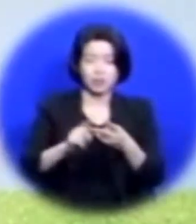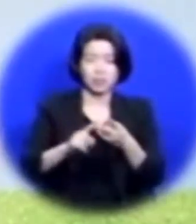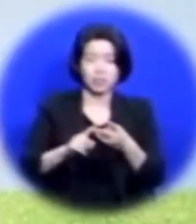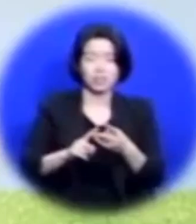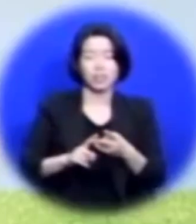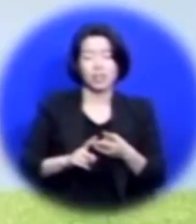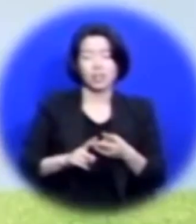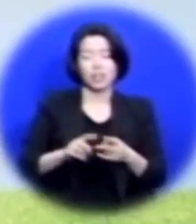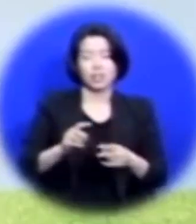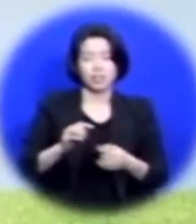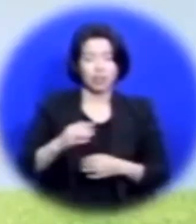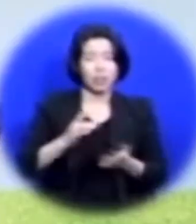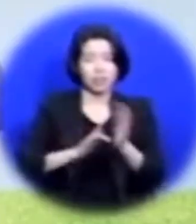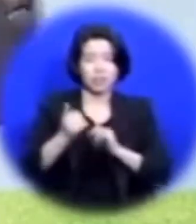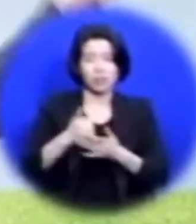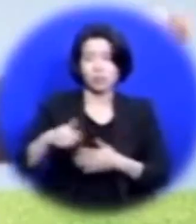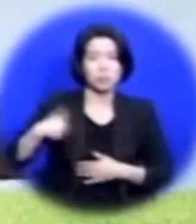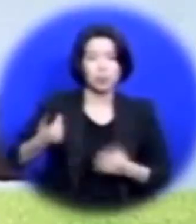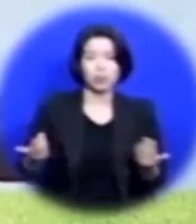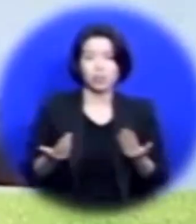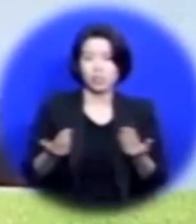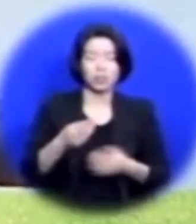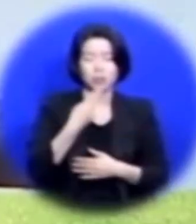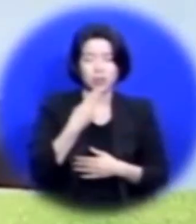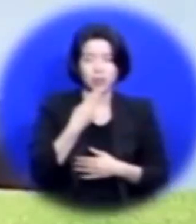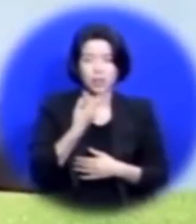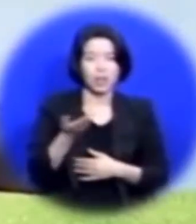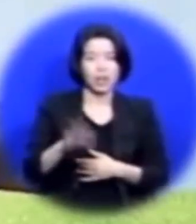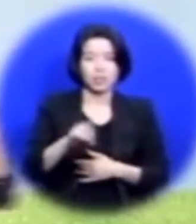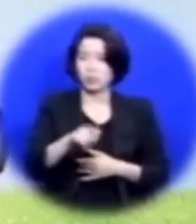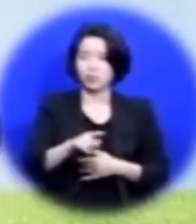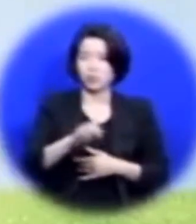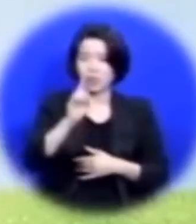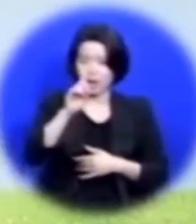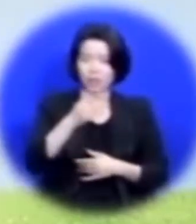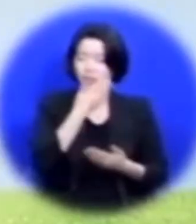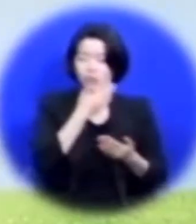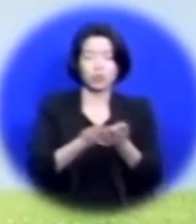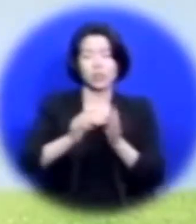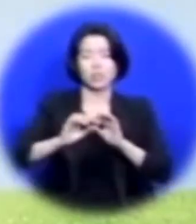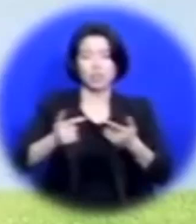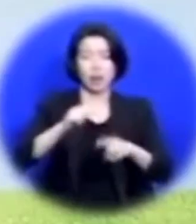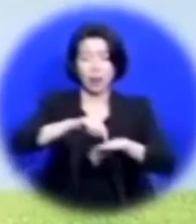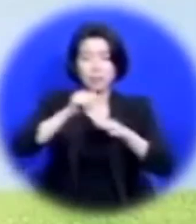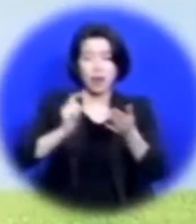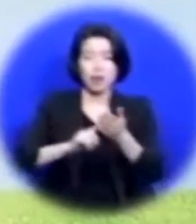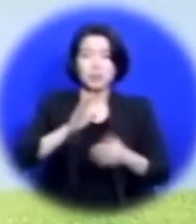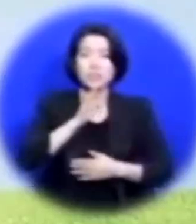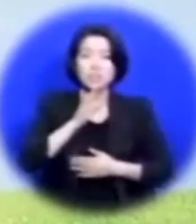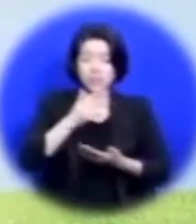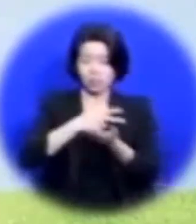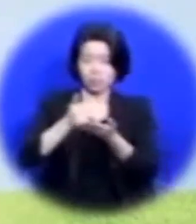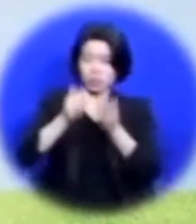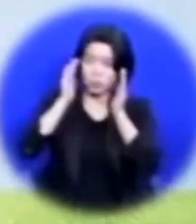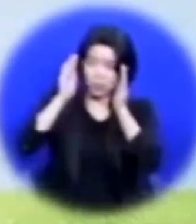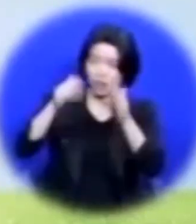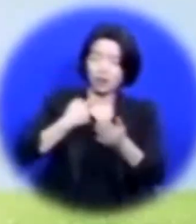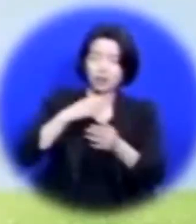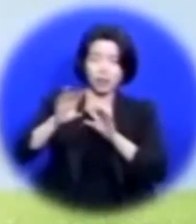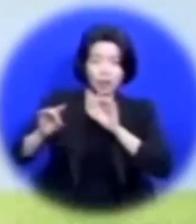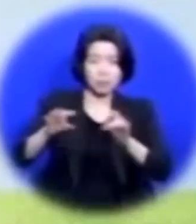이라고 왜 모르시겠어요 그러나 그것은 아무 중요하지 않습니다 마음의 진짜 주님을 향한 갈망이 있다면